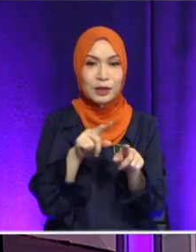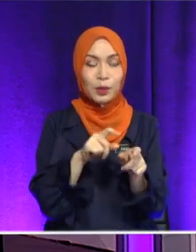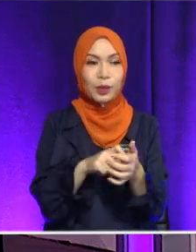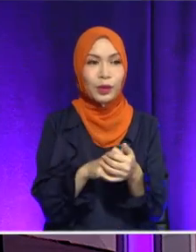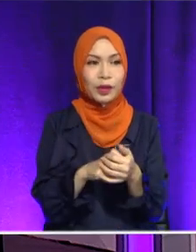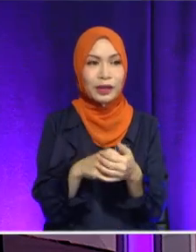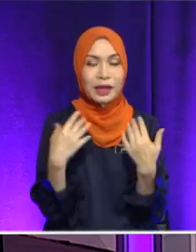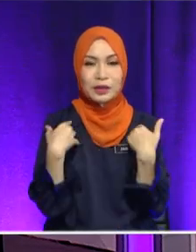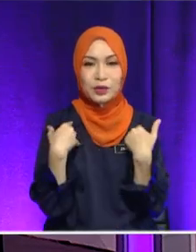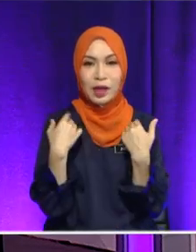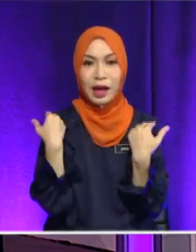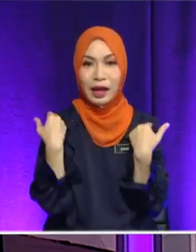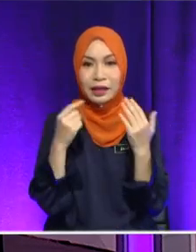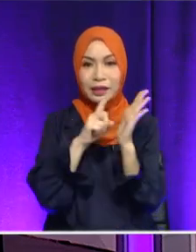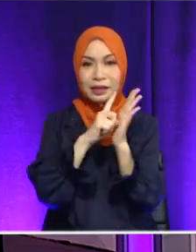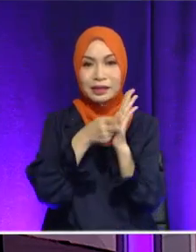jam jam